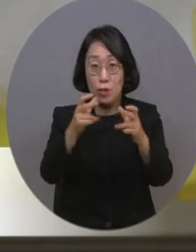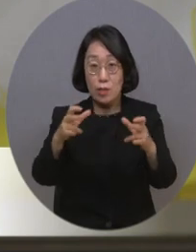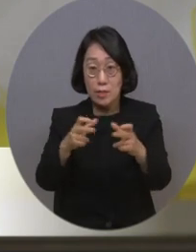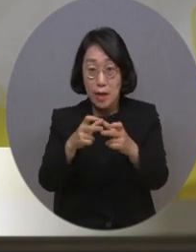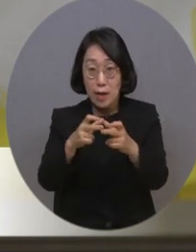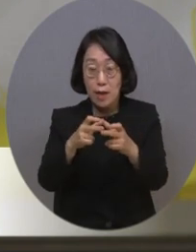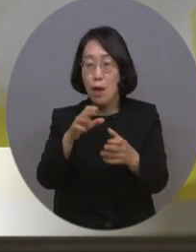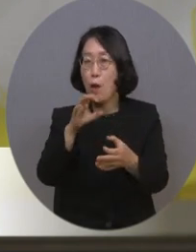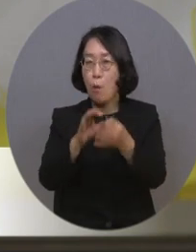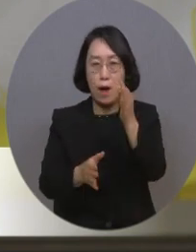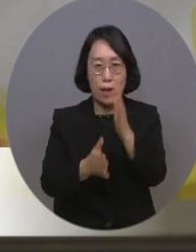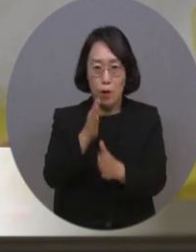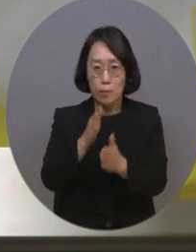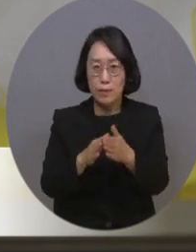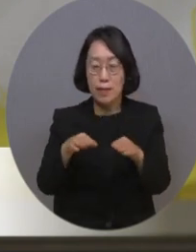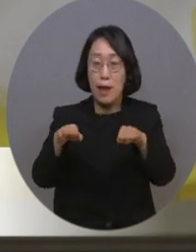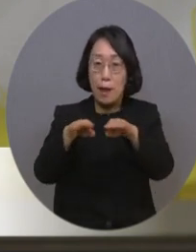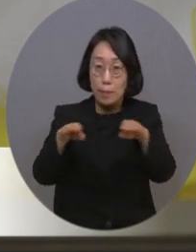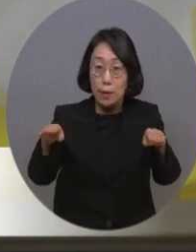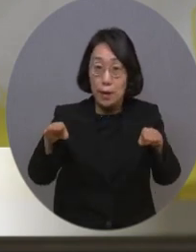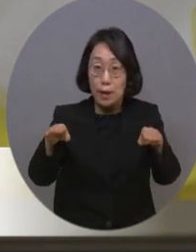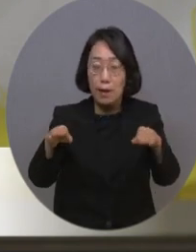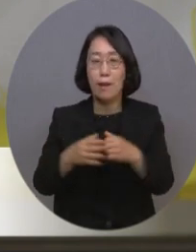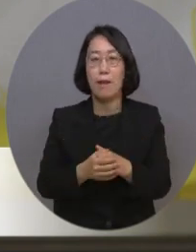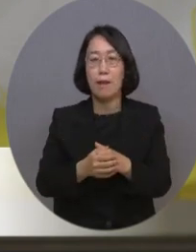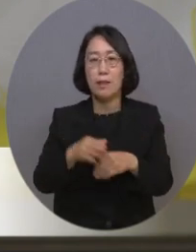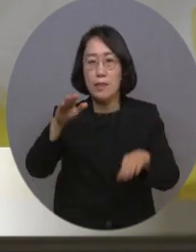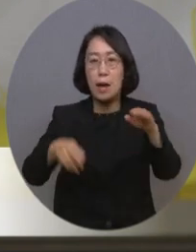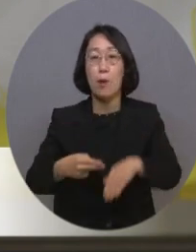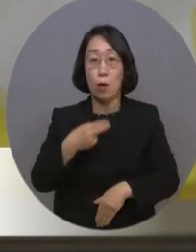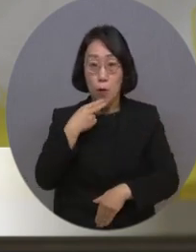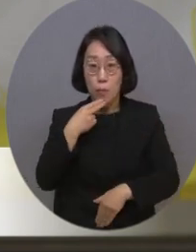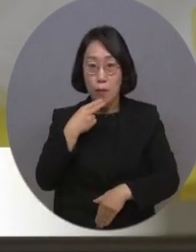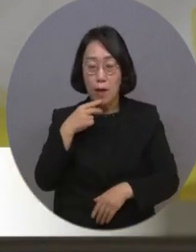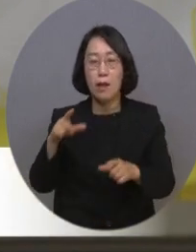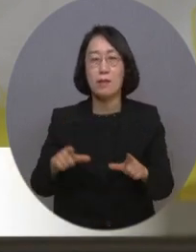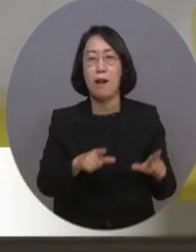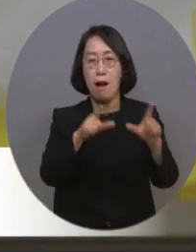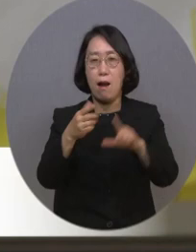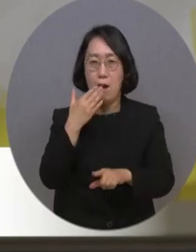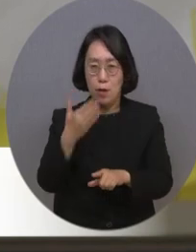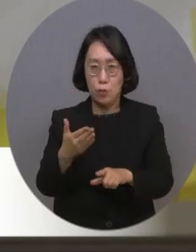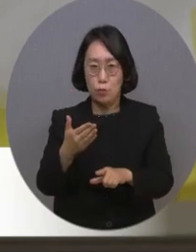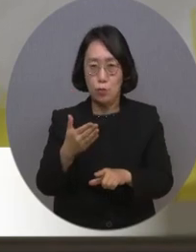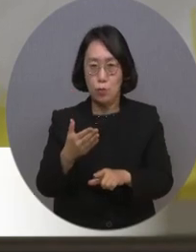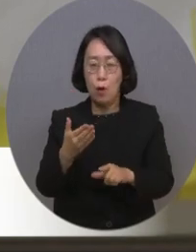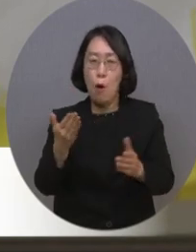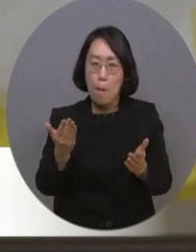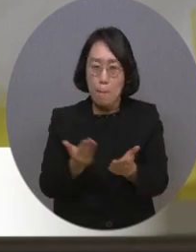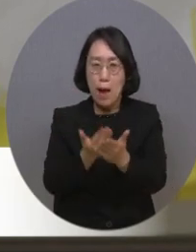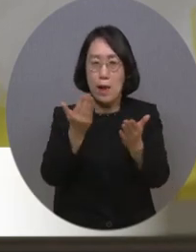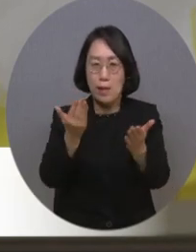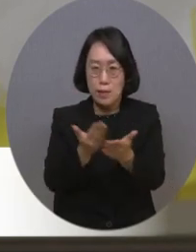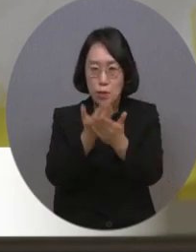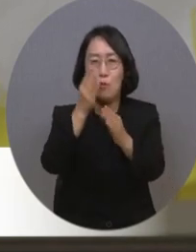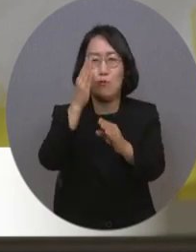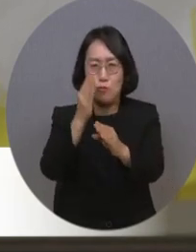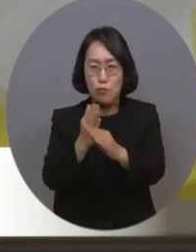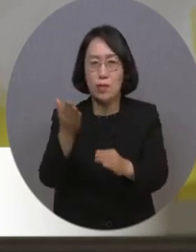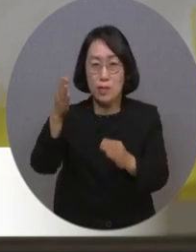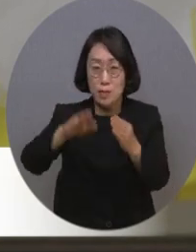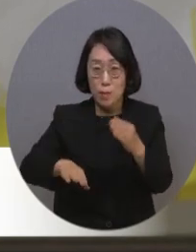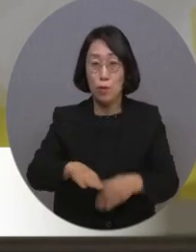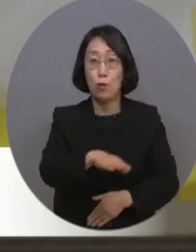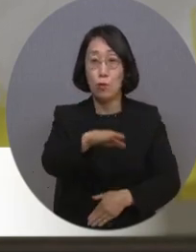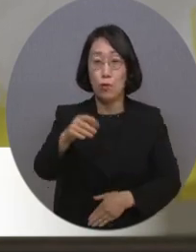갖지 않든 함께 차별의식을 느끼지 않으면서 살 수 있도록 한 걸음 한 걸음 가고는 있습니다만